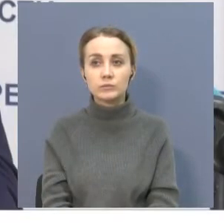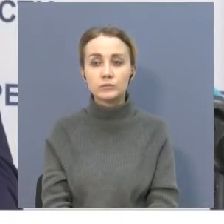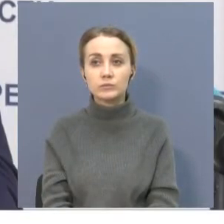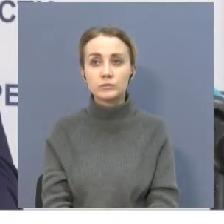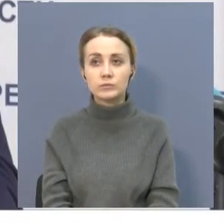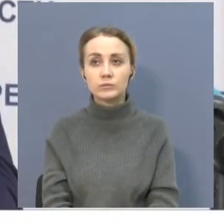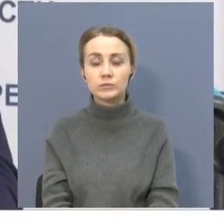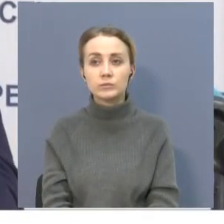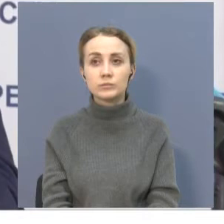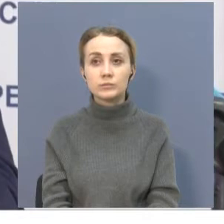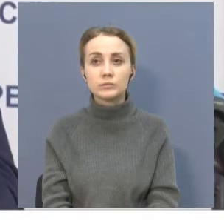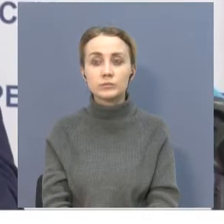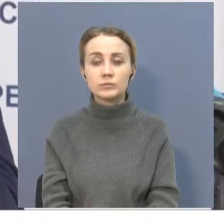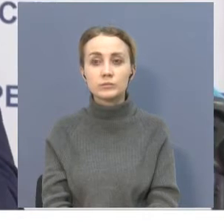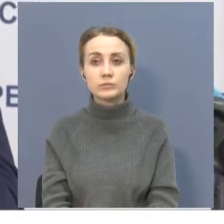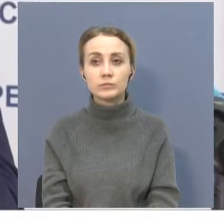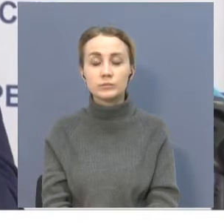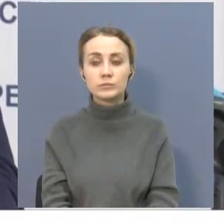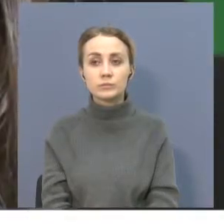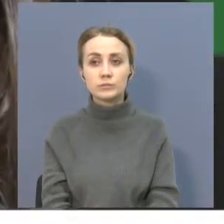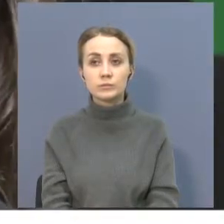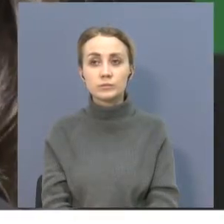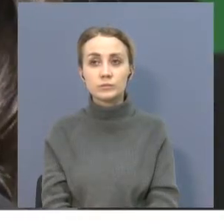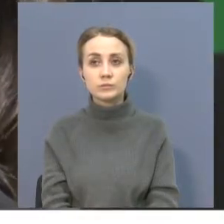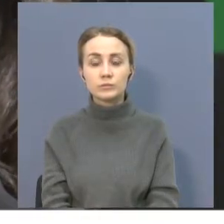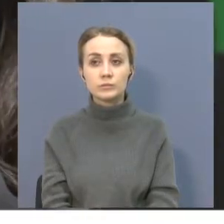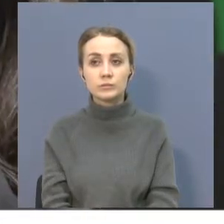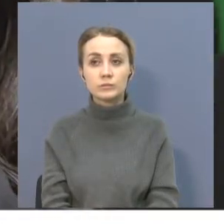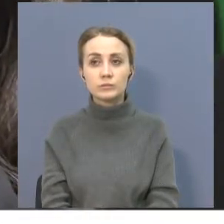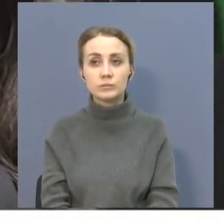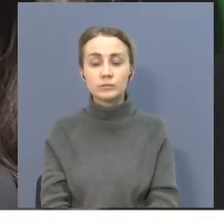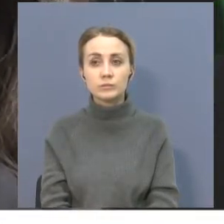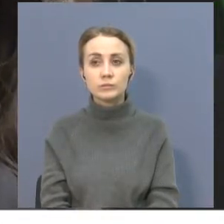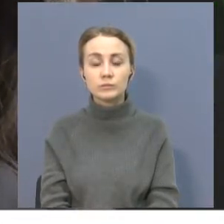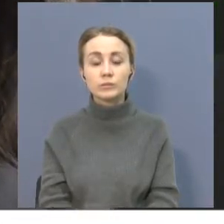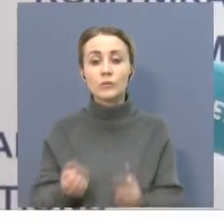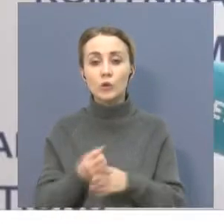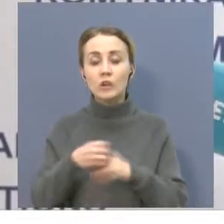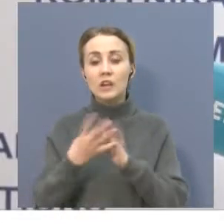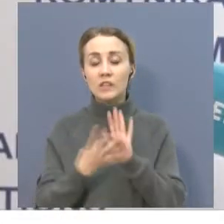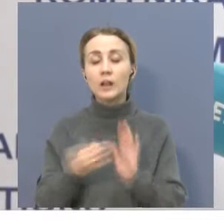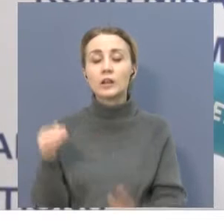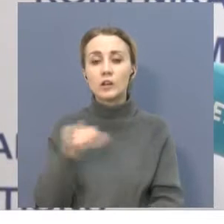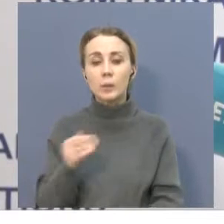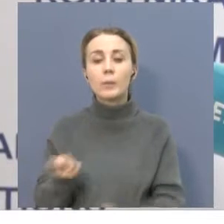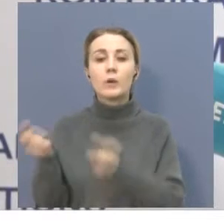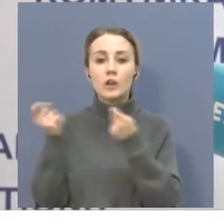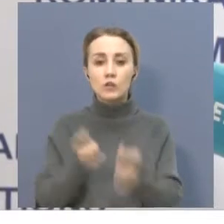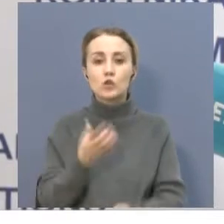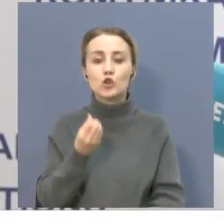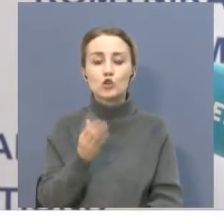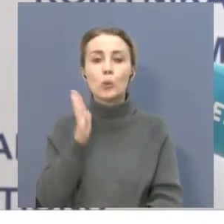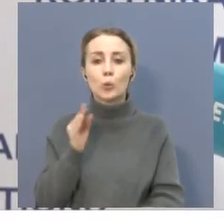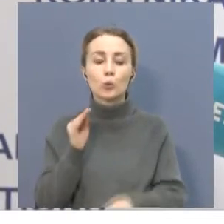деді Нариман Сыздықов. Сонымен қатар ақмолықтардың денсаулық сапасын арттыру мақсатында биыл ауылдардағы медициналық мекеме